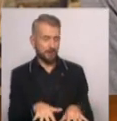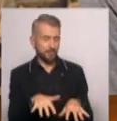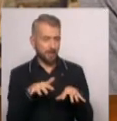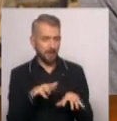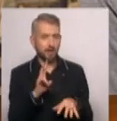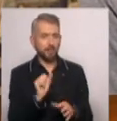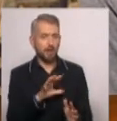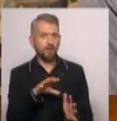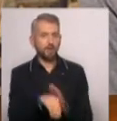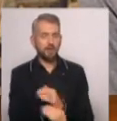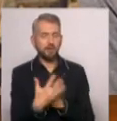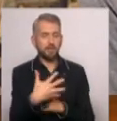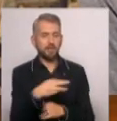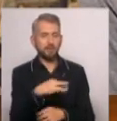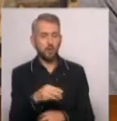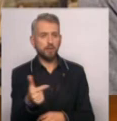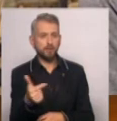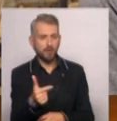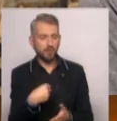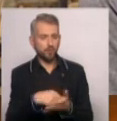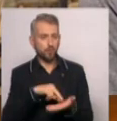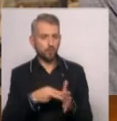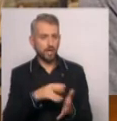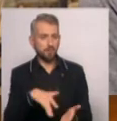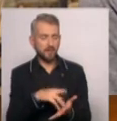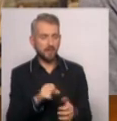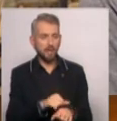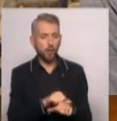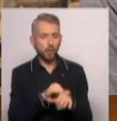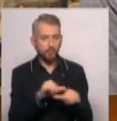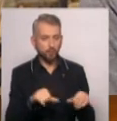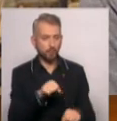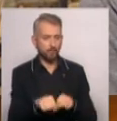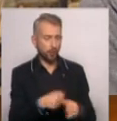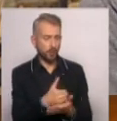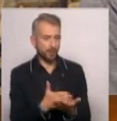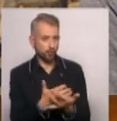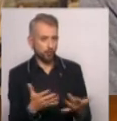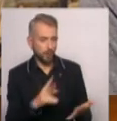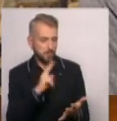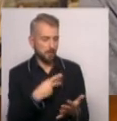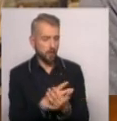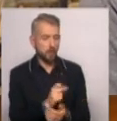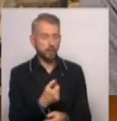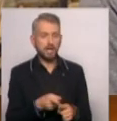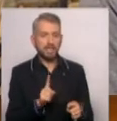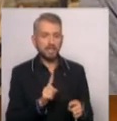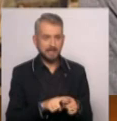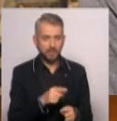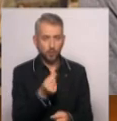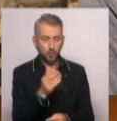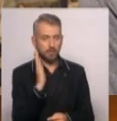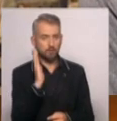на внесення 50 мільйонів гривень в бюджет міста на розвиток велоінфраструктури. Передбачалось, що за ці кошти